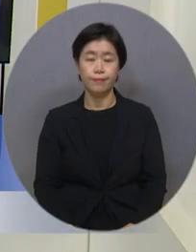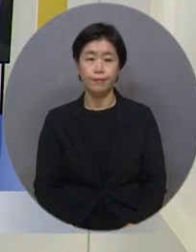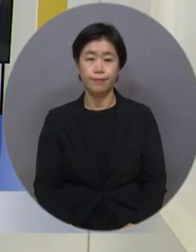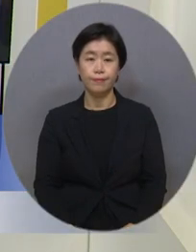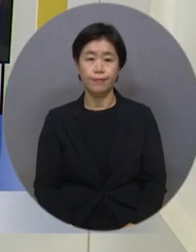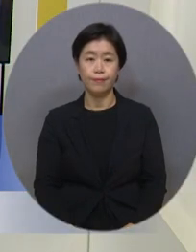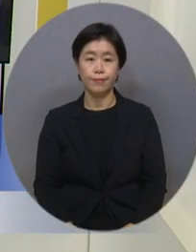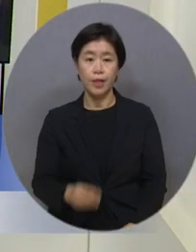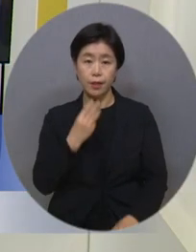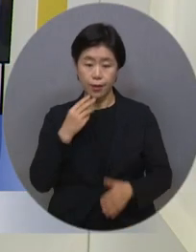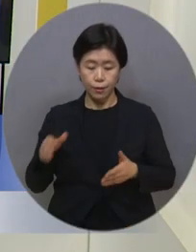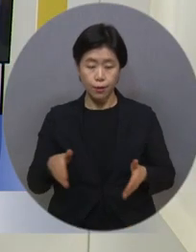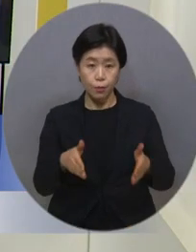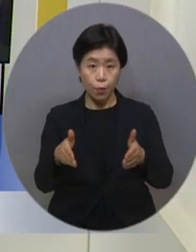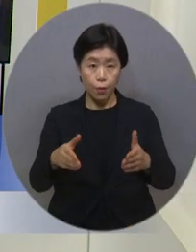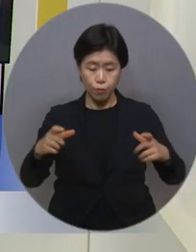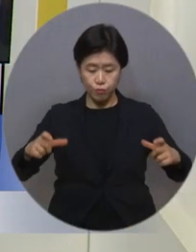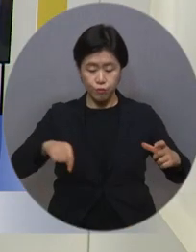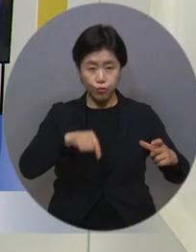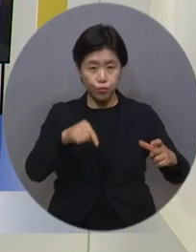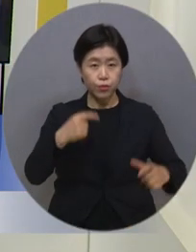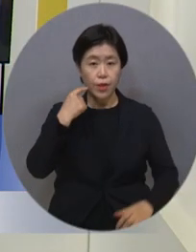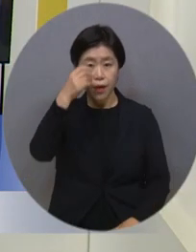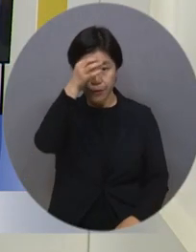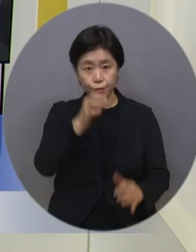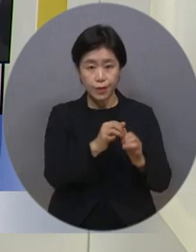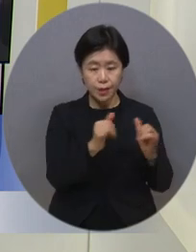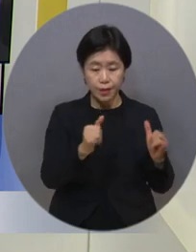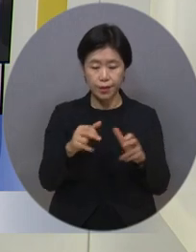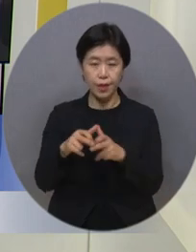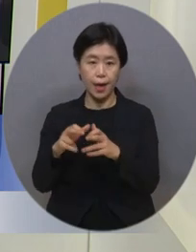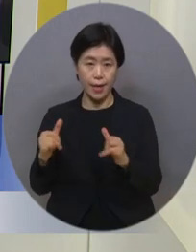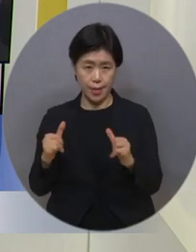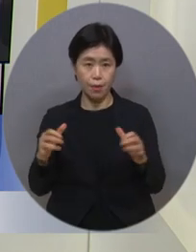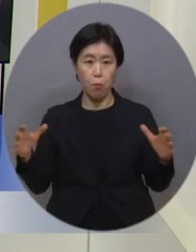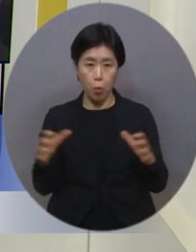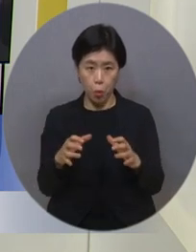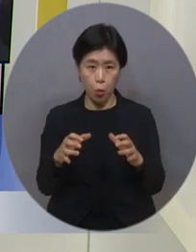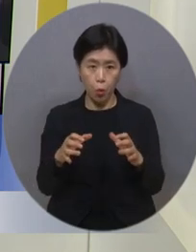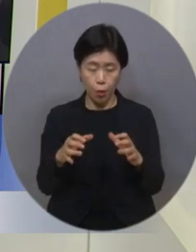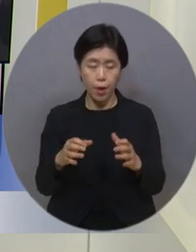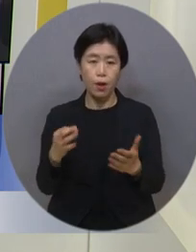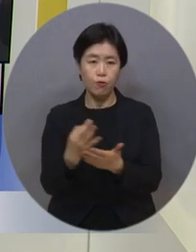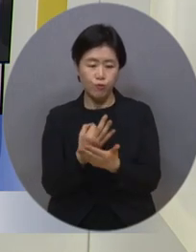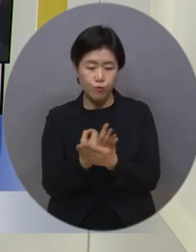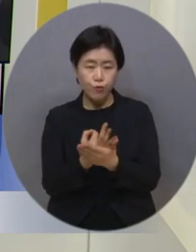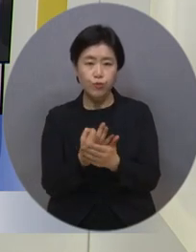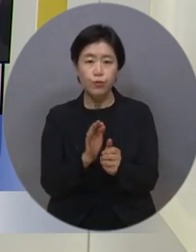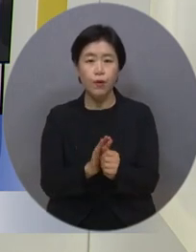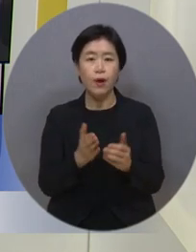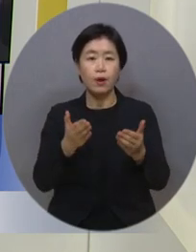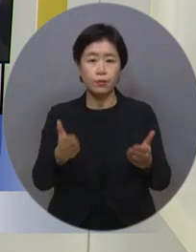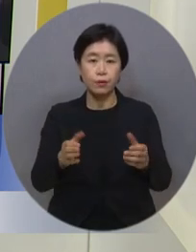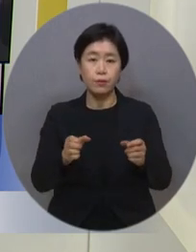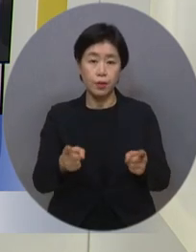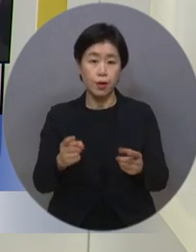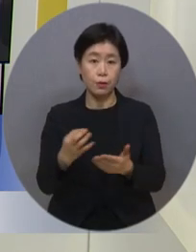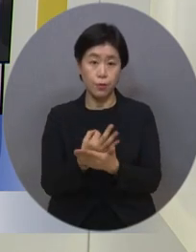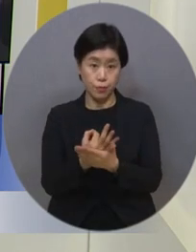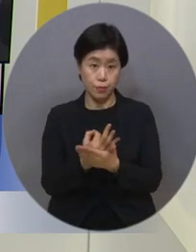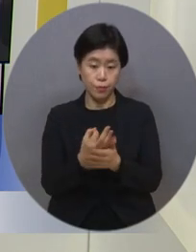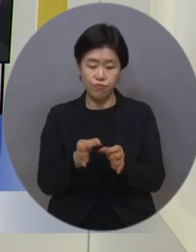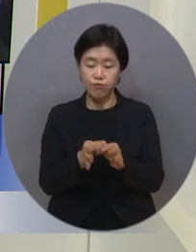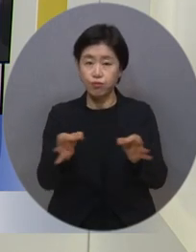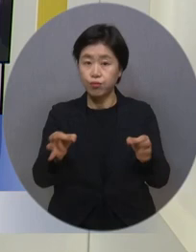다음 뉴스입니다 경기도가 도내 예술인가 장애인을 대상으로 일정기간 소득을 보존해주는 기회소득